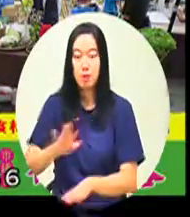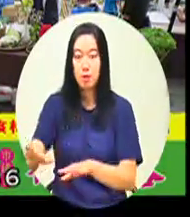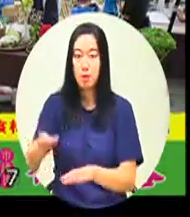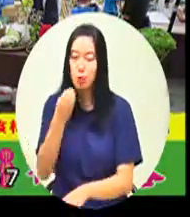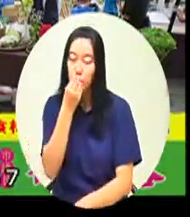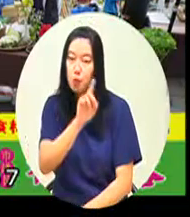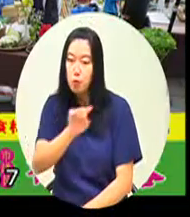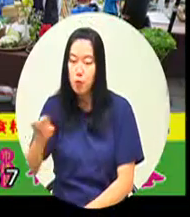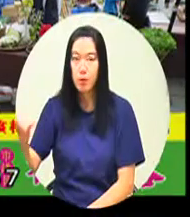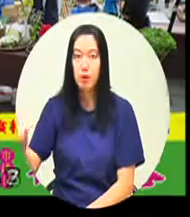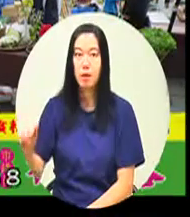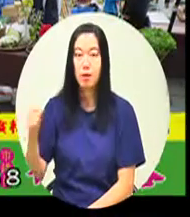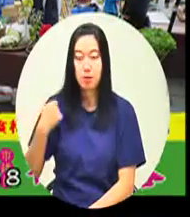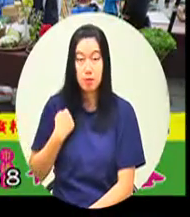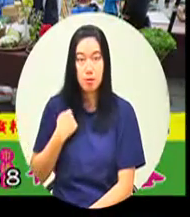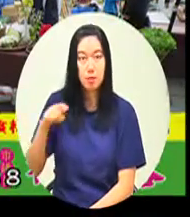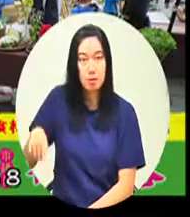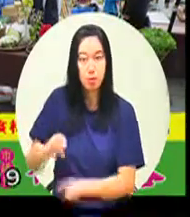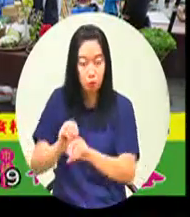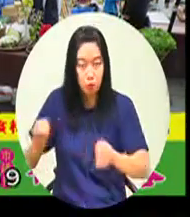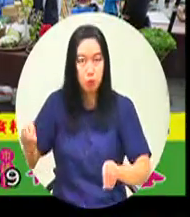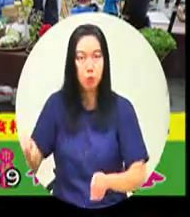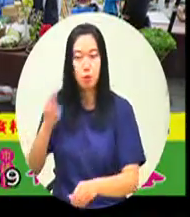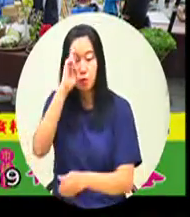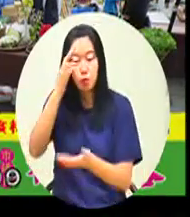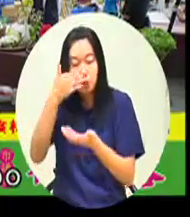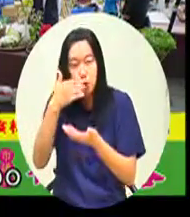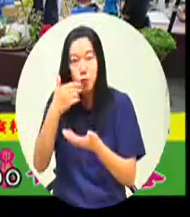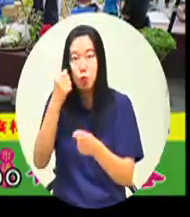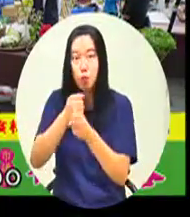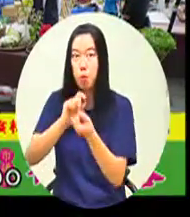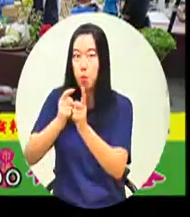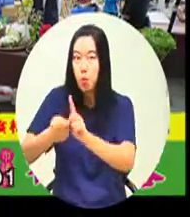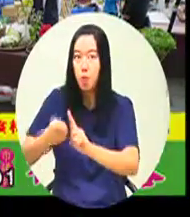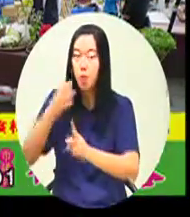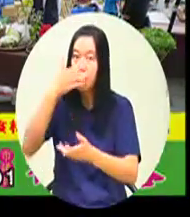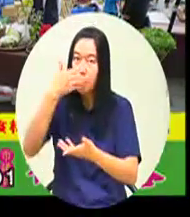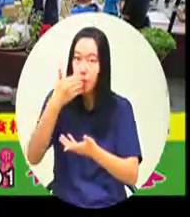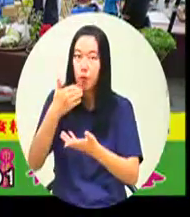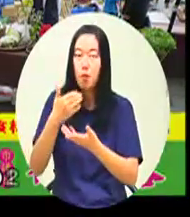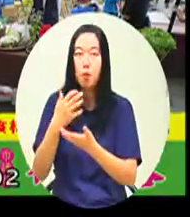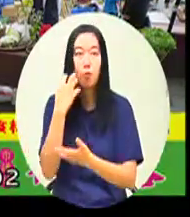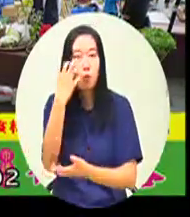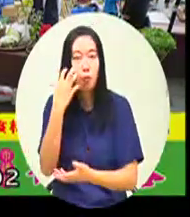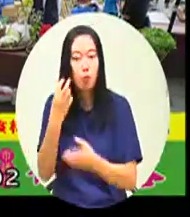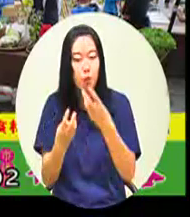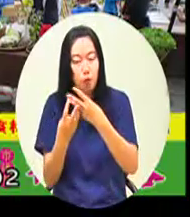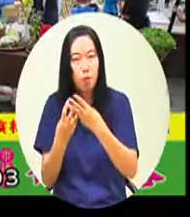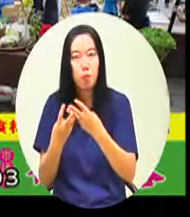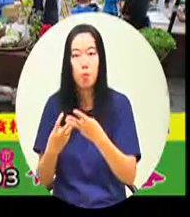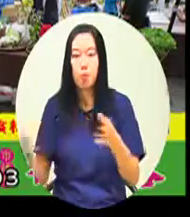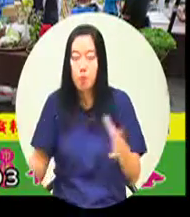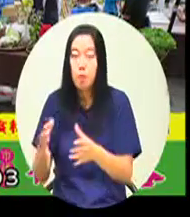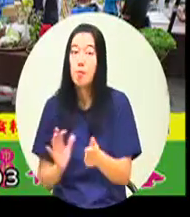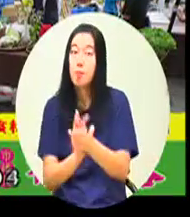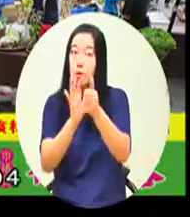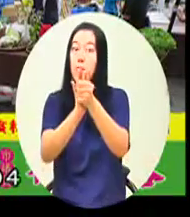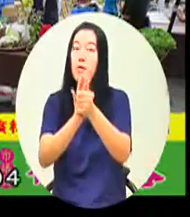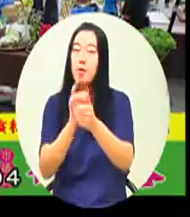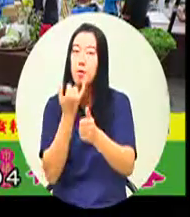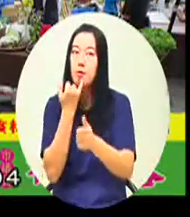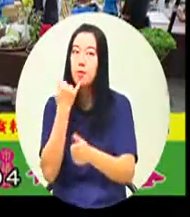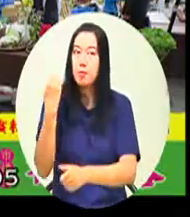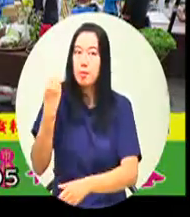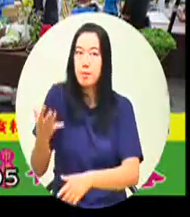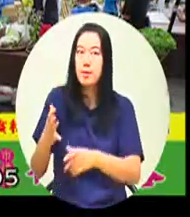地，中午吃在地食材，作为蔬食营养午餐，大家一起来推动这项新粮食